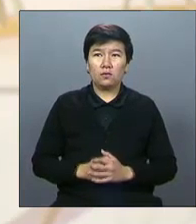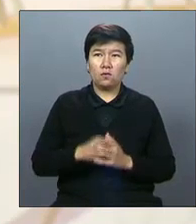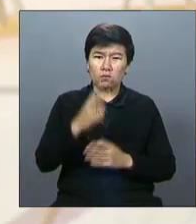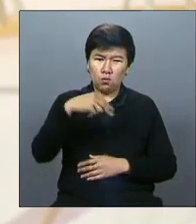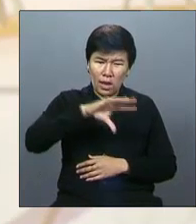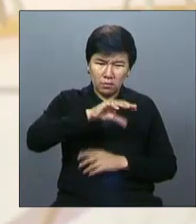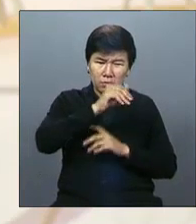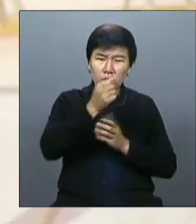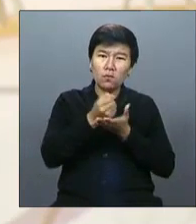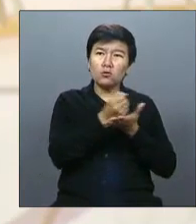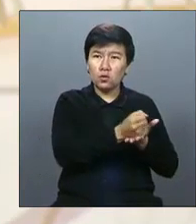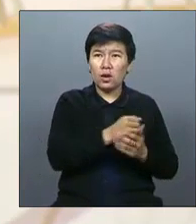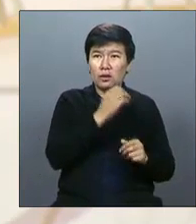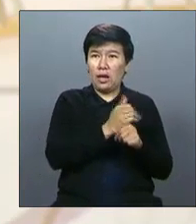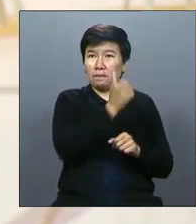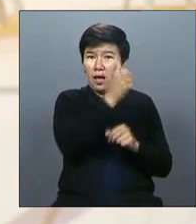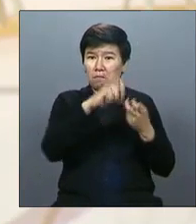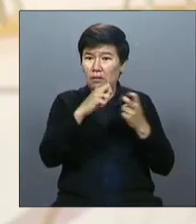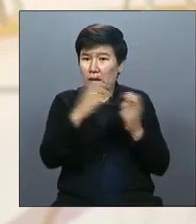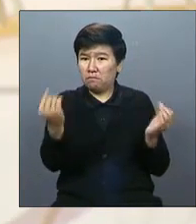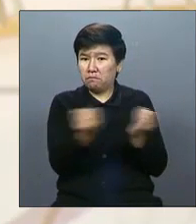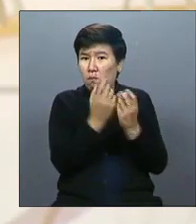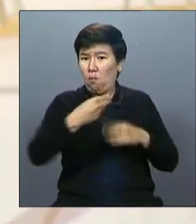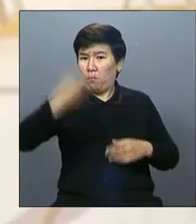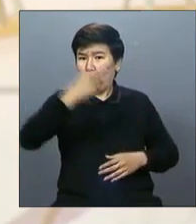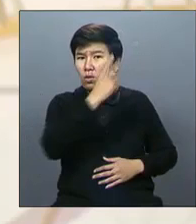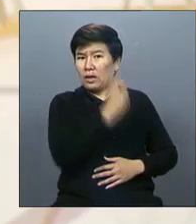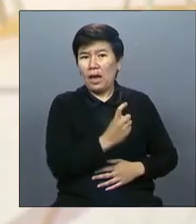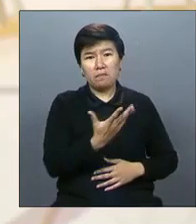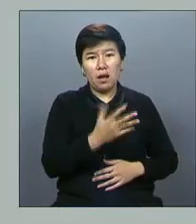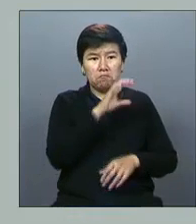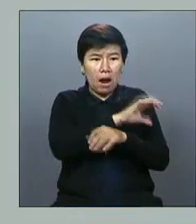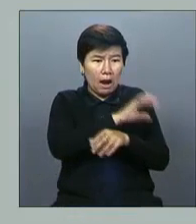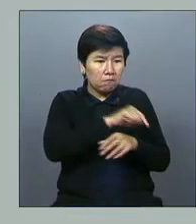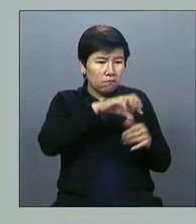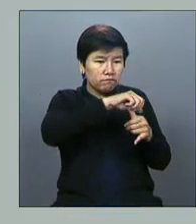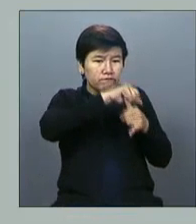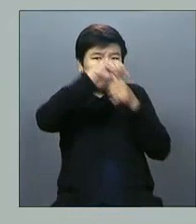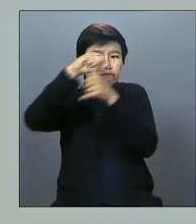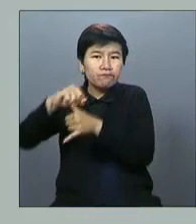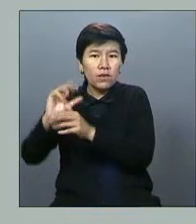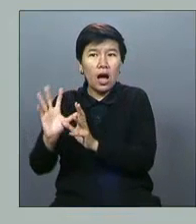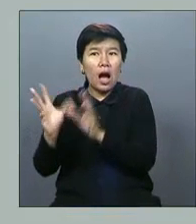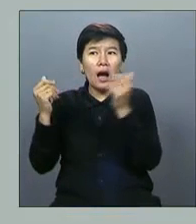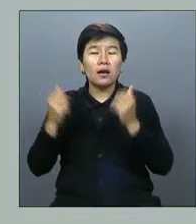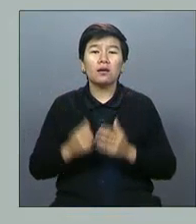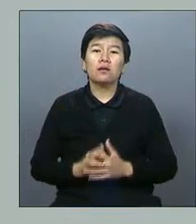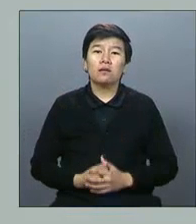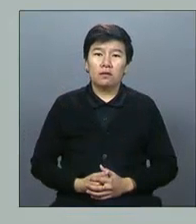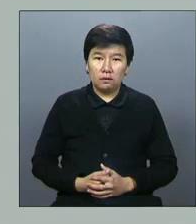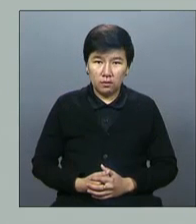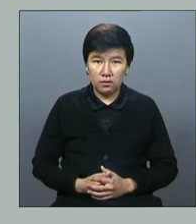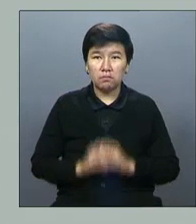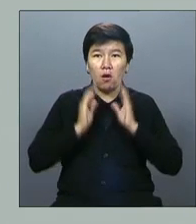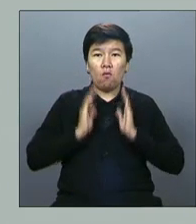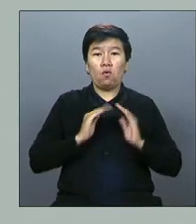มันไม่ควรที่จะมาถูกตอบโต้โดยการที่สังหารหรือว่าบังคับให้สูญหาย สุดท้ายแล้วนักปกป้องสิทธิมนุษยชนห